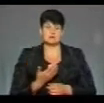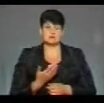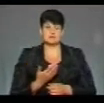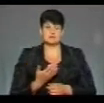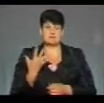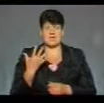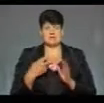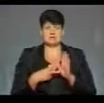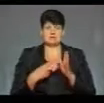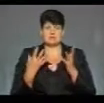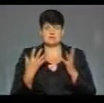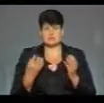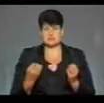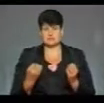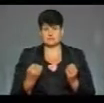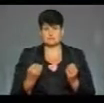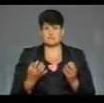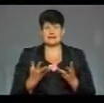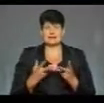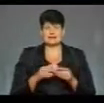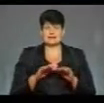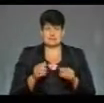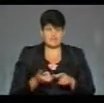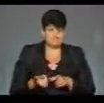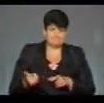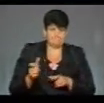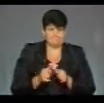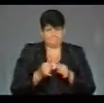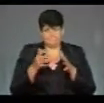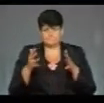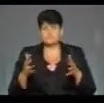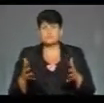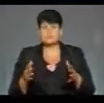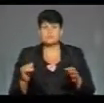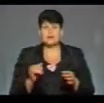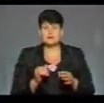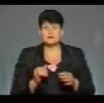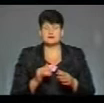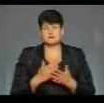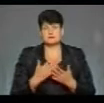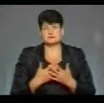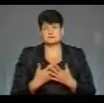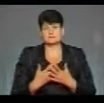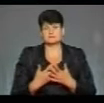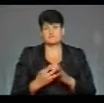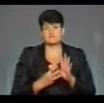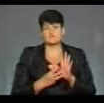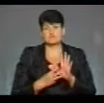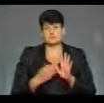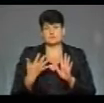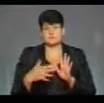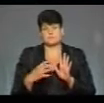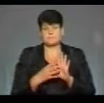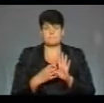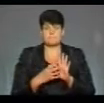за останніх 5-7 днів кількість дітей значно збільшилася і становить приблизно десь